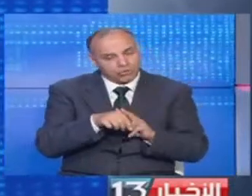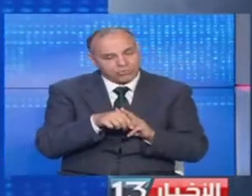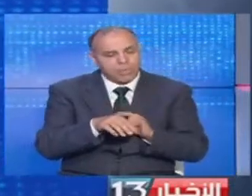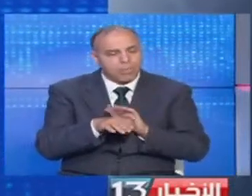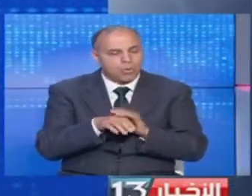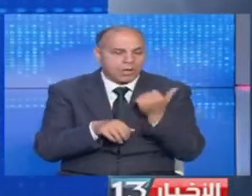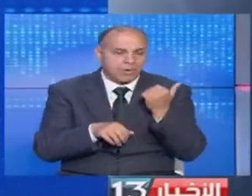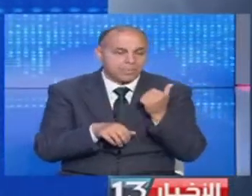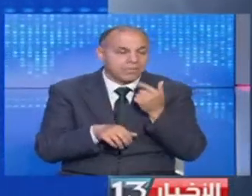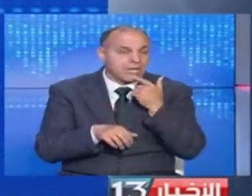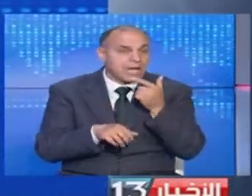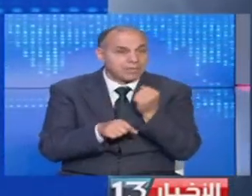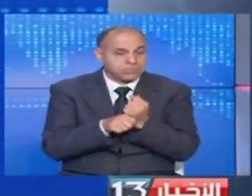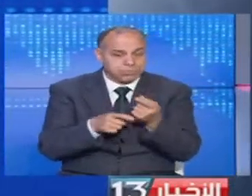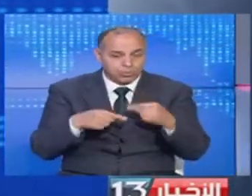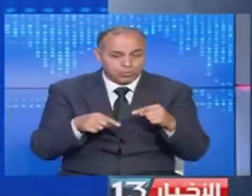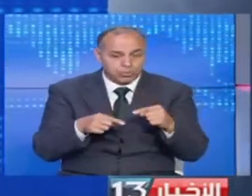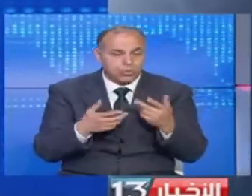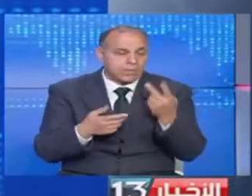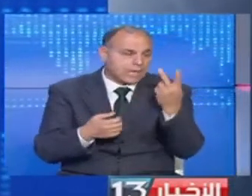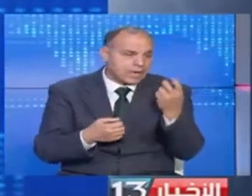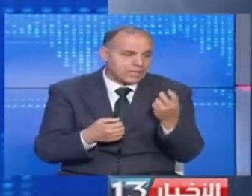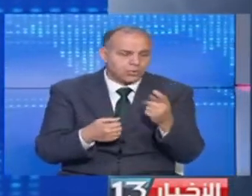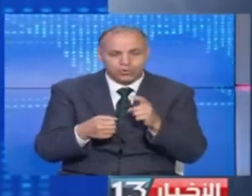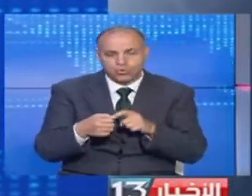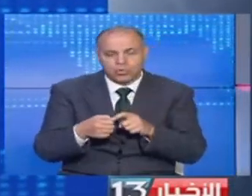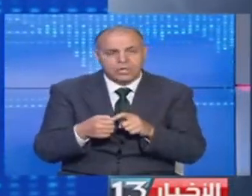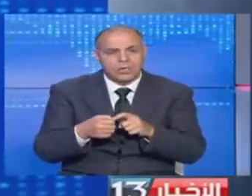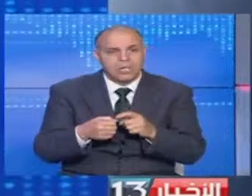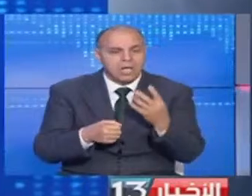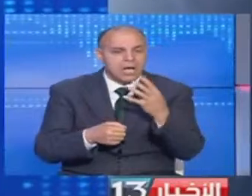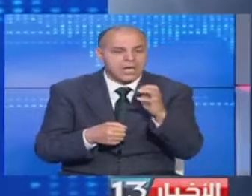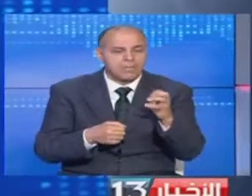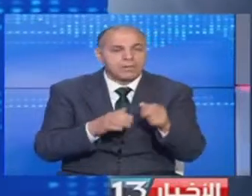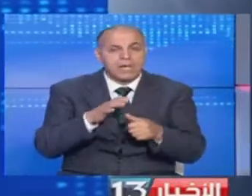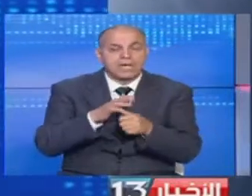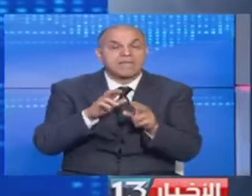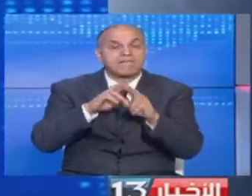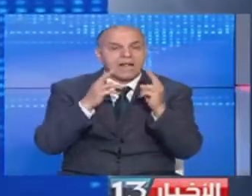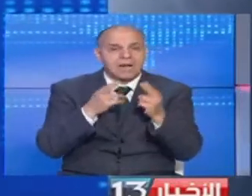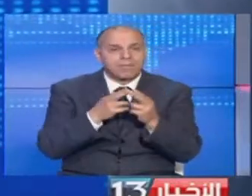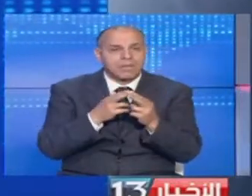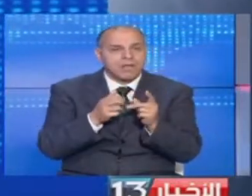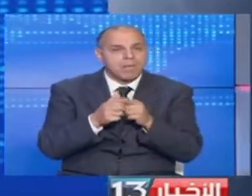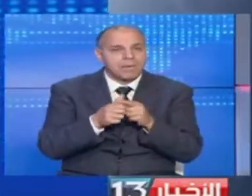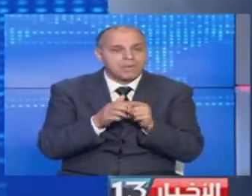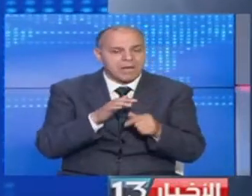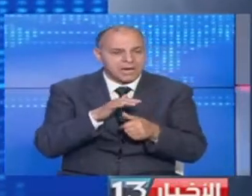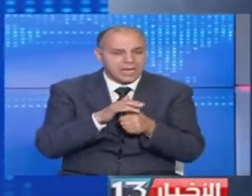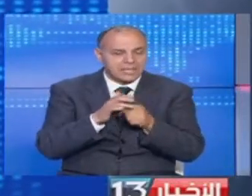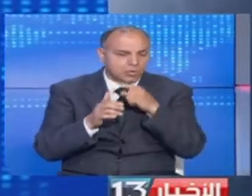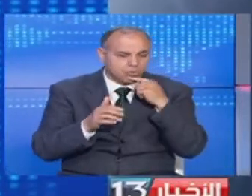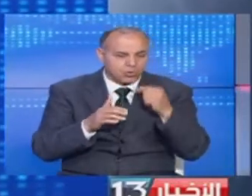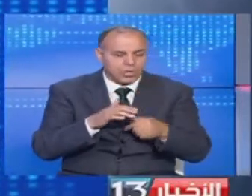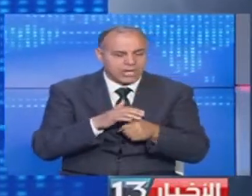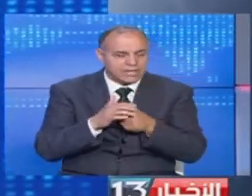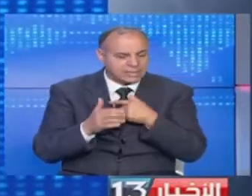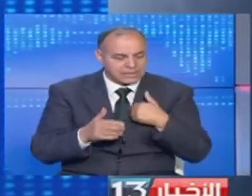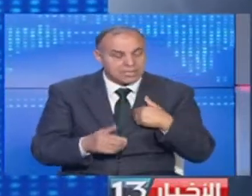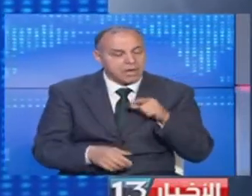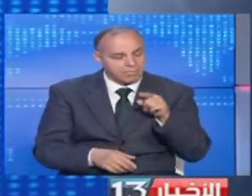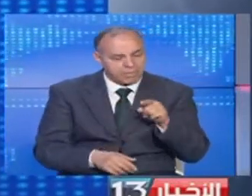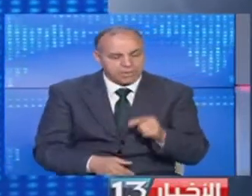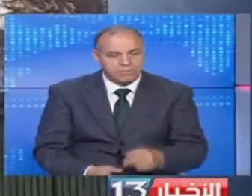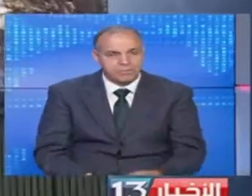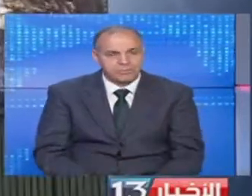المجال اشغال القمه تمتد اليومين يشارك فيها اربعه العالم بينهم الرئيس ان الروسيه والصينيه